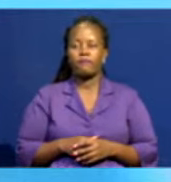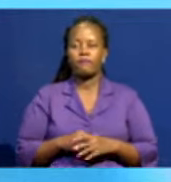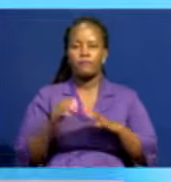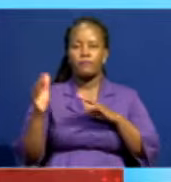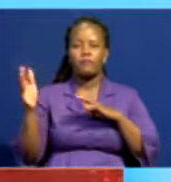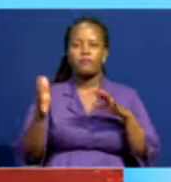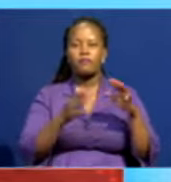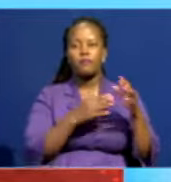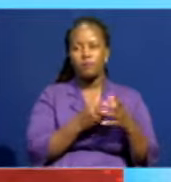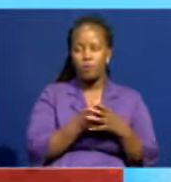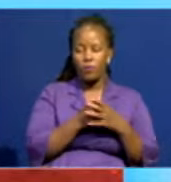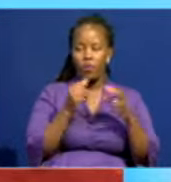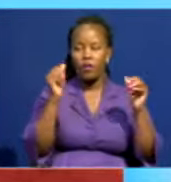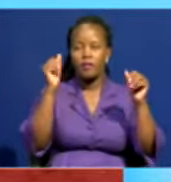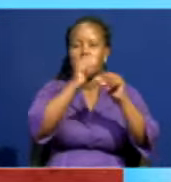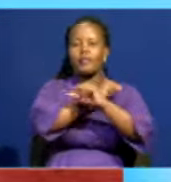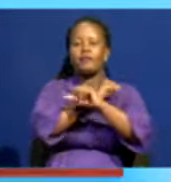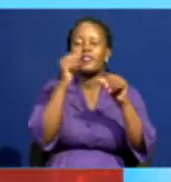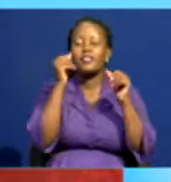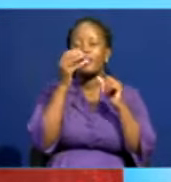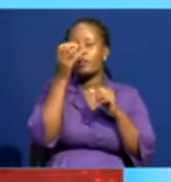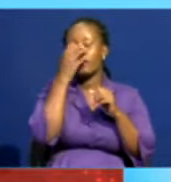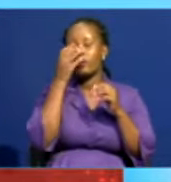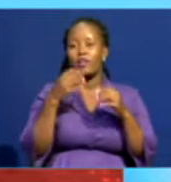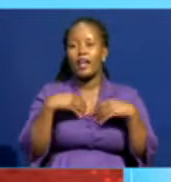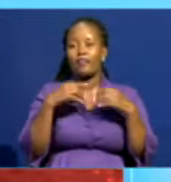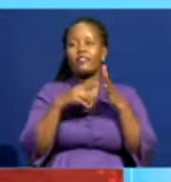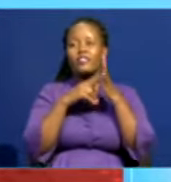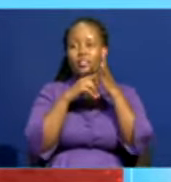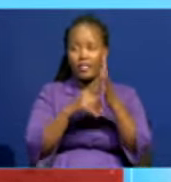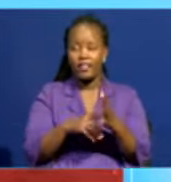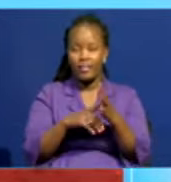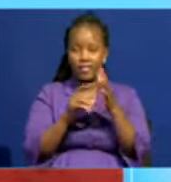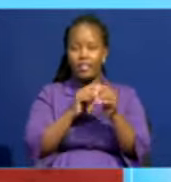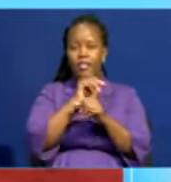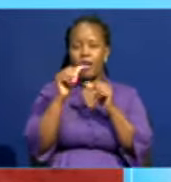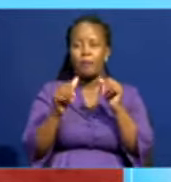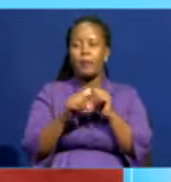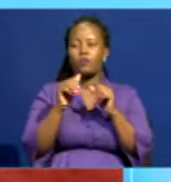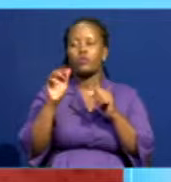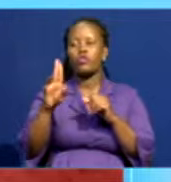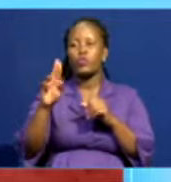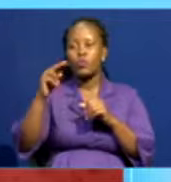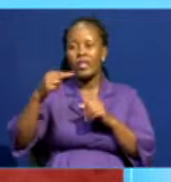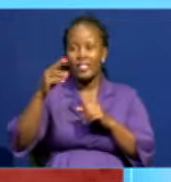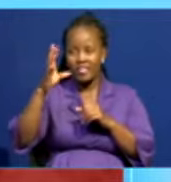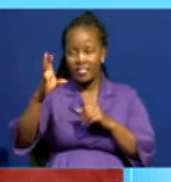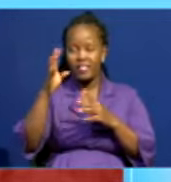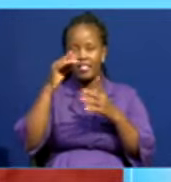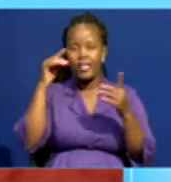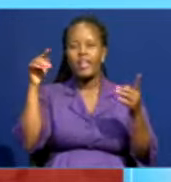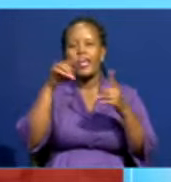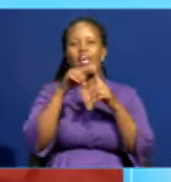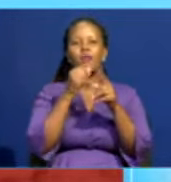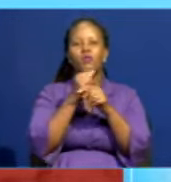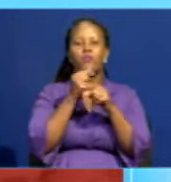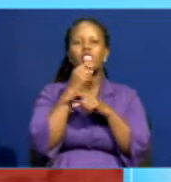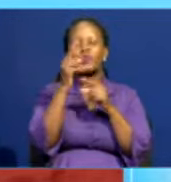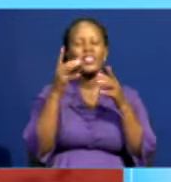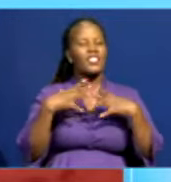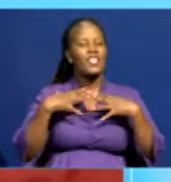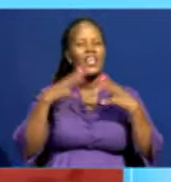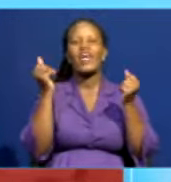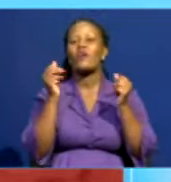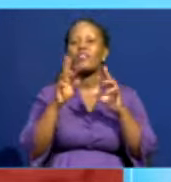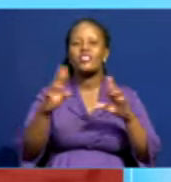Rais William Ruto amesisitiza kuwa mageuzi katika hazina ya kitaifa ya bima ya afya yanalenga kuhakikisha kuwa huduma za afya zinapatikana kwa